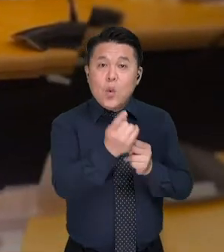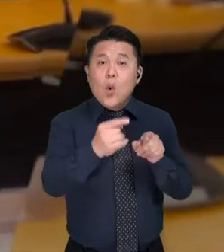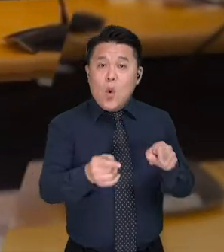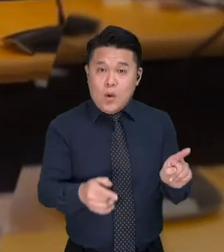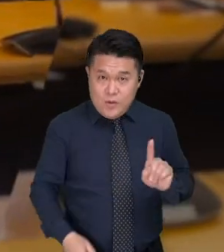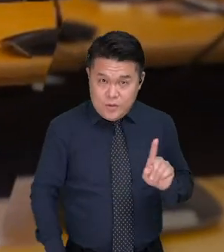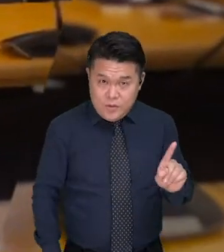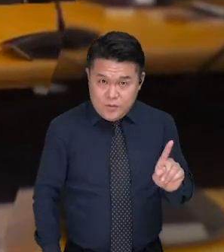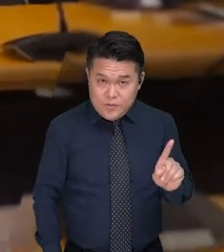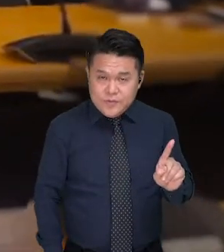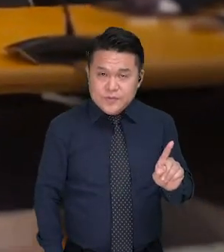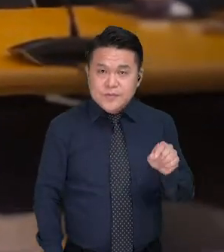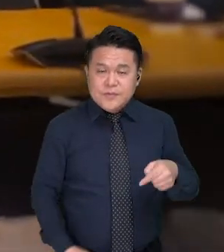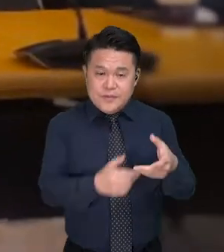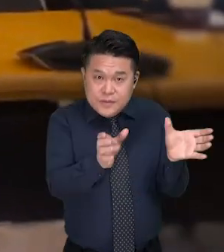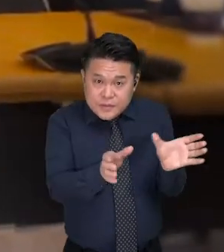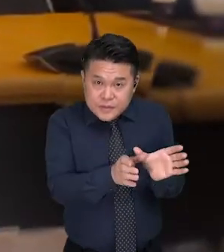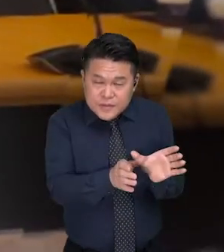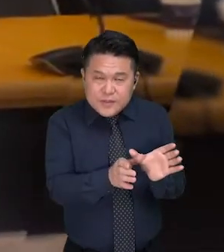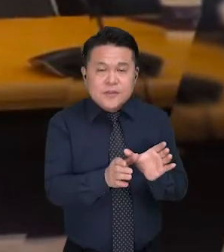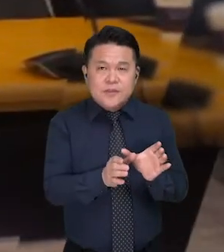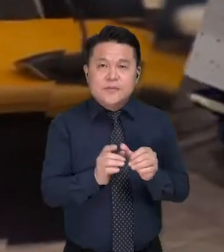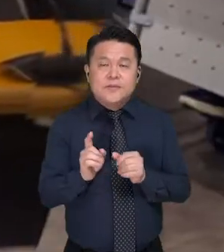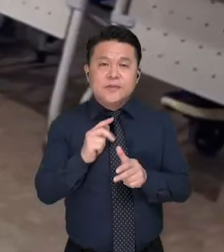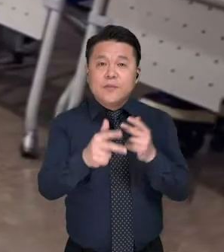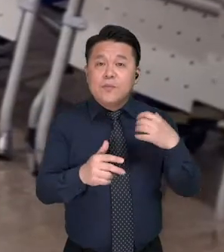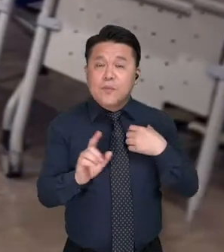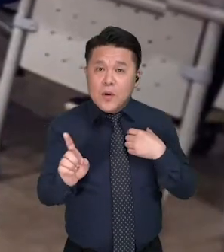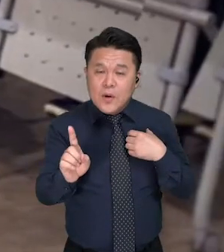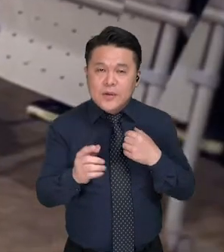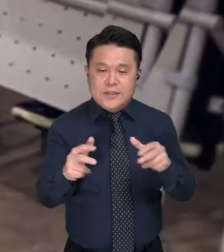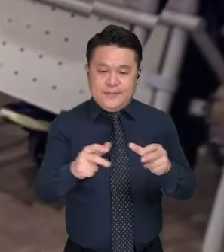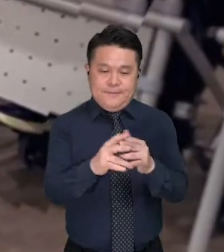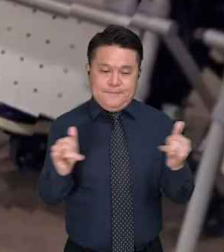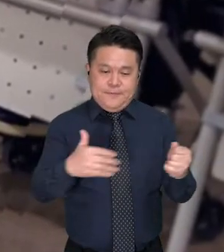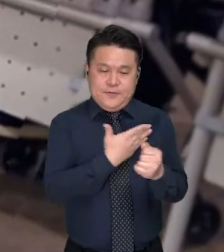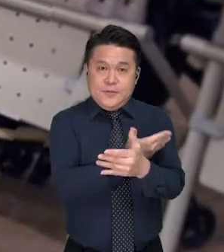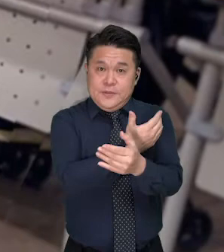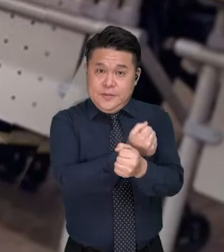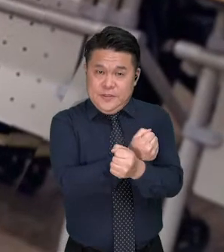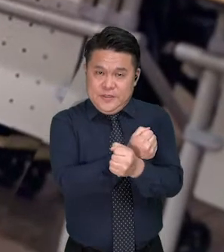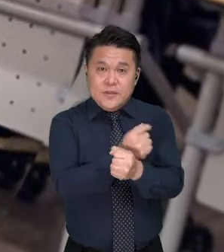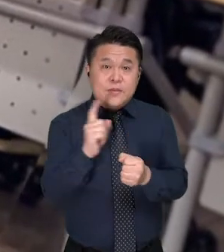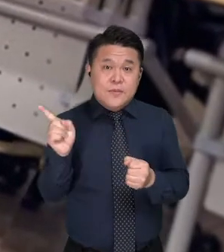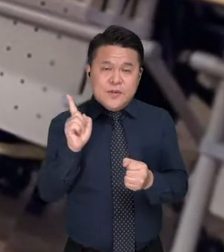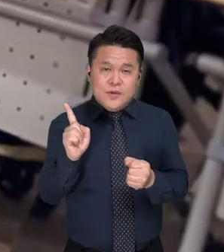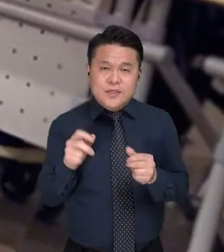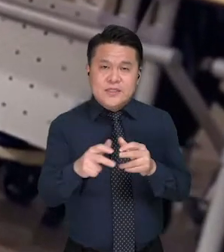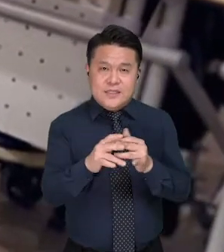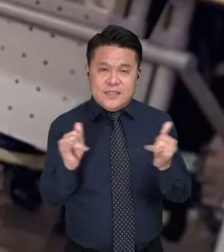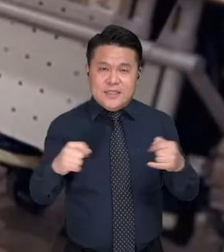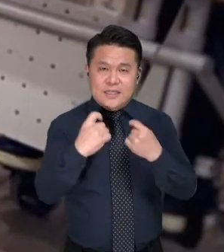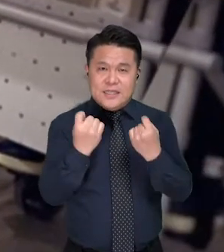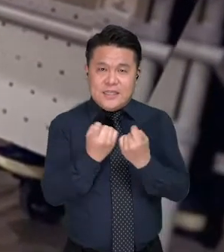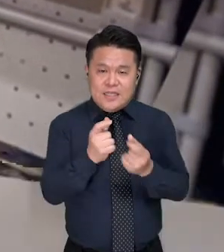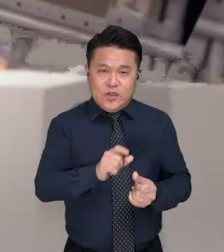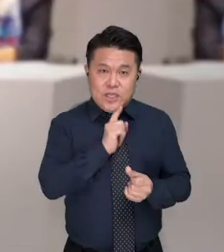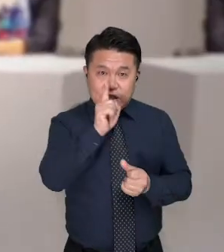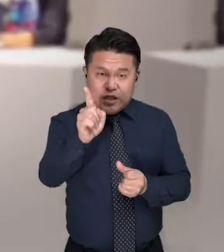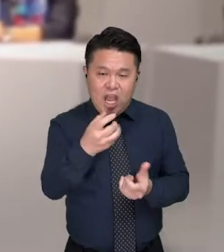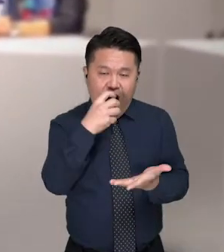한국장애인단체 총연합회. 한국장애인단체 총연합회는 장애인 권리협약 선택의정서 비준 촉구